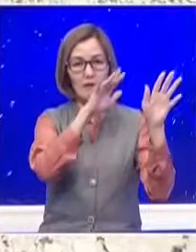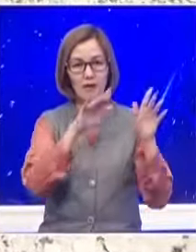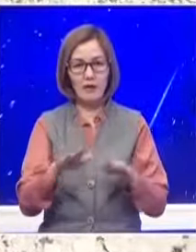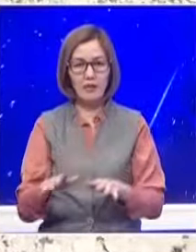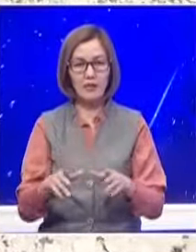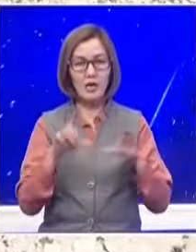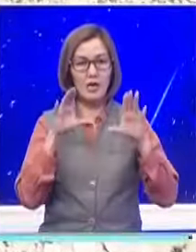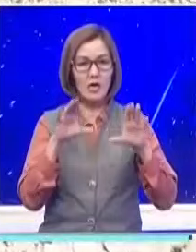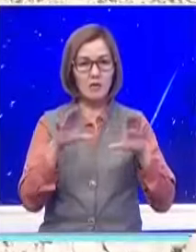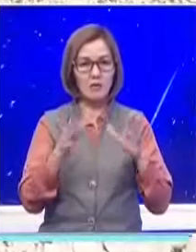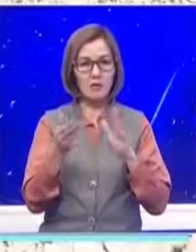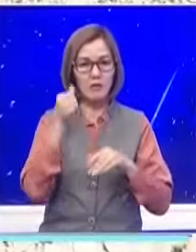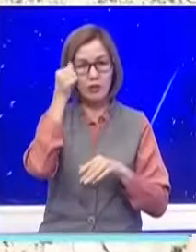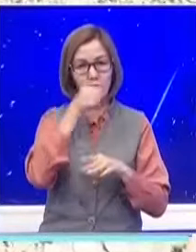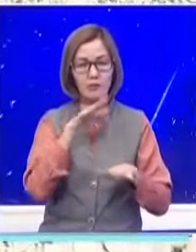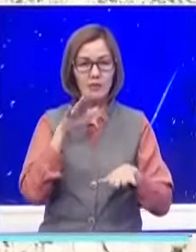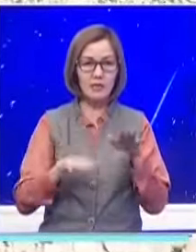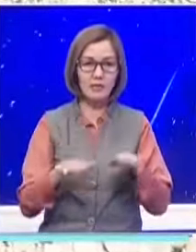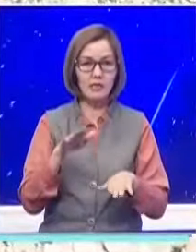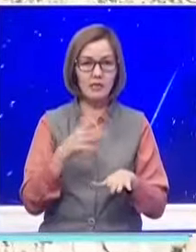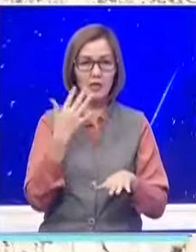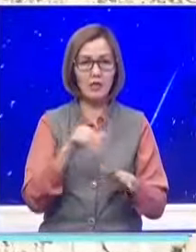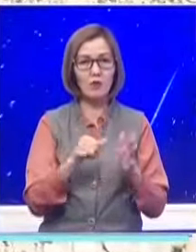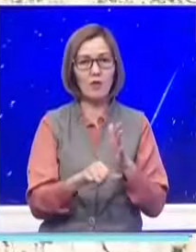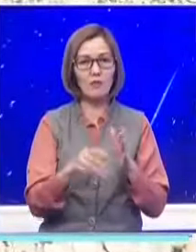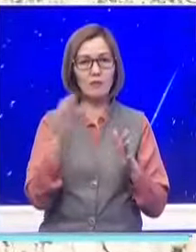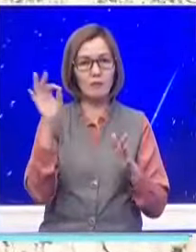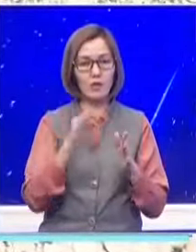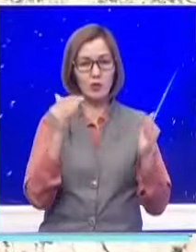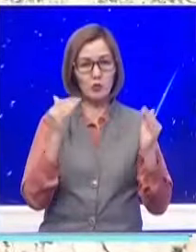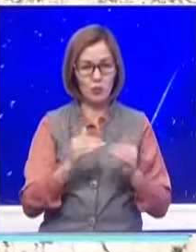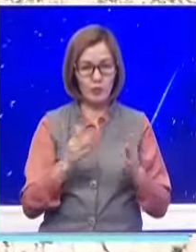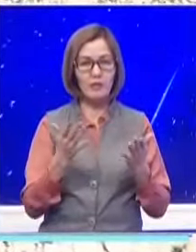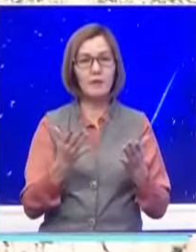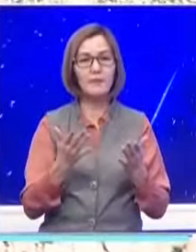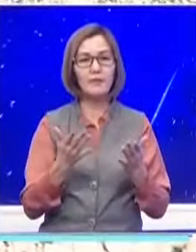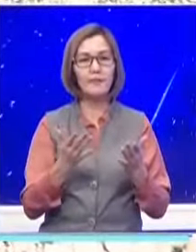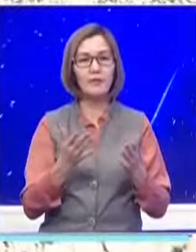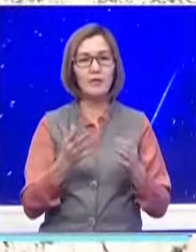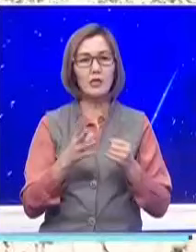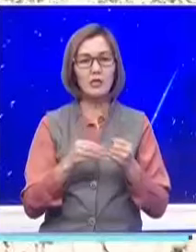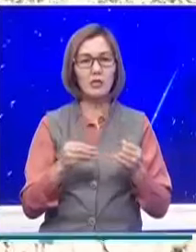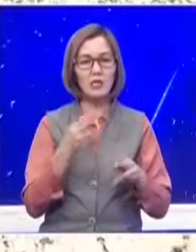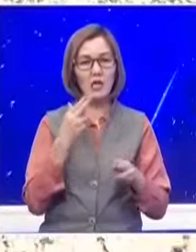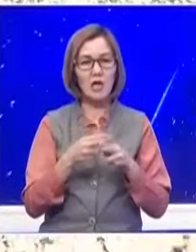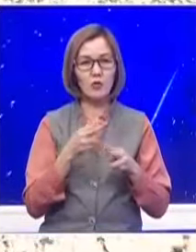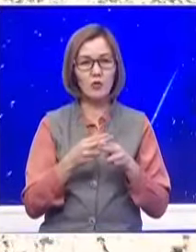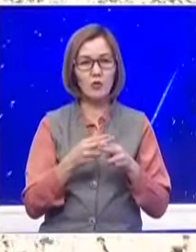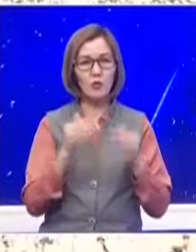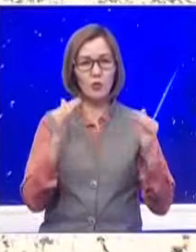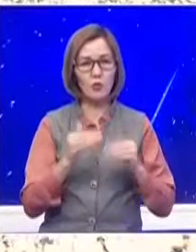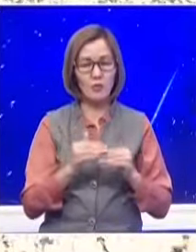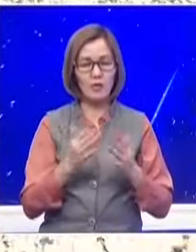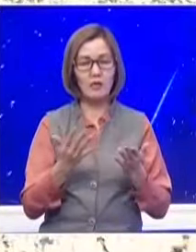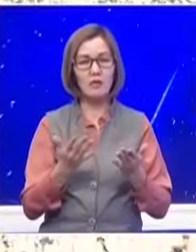жамылғысының қалыңдығы былтырғы жылмен салыстырғанда 50-60 пайызға төмен. Сонымен қатар жердің тоңының қатуы да төмен болып